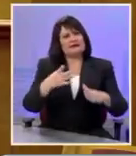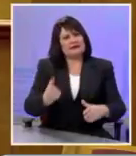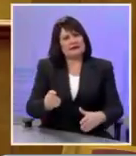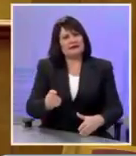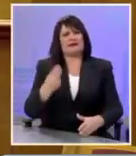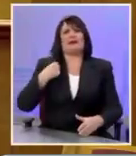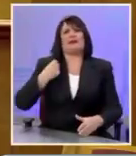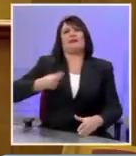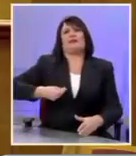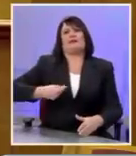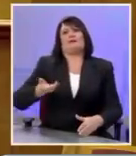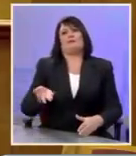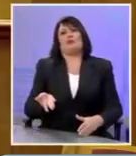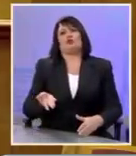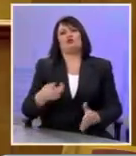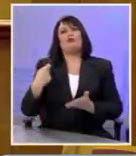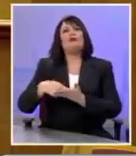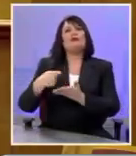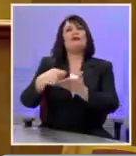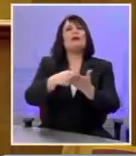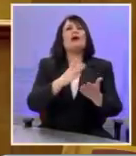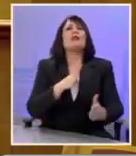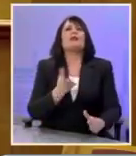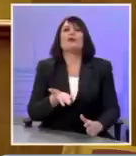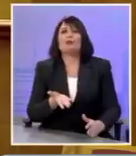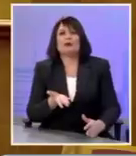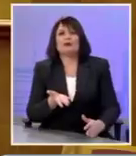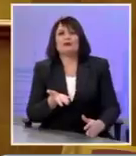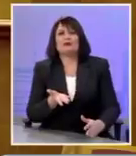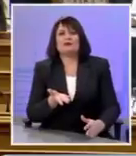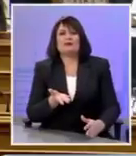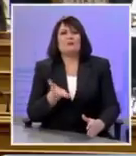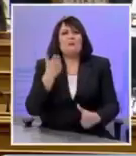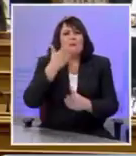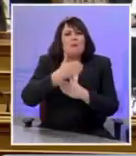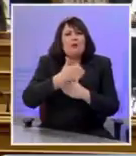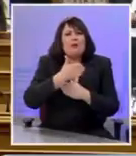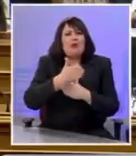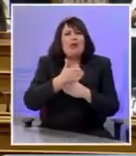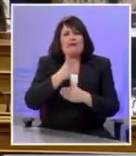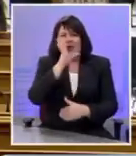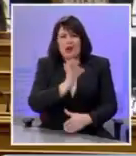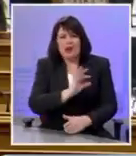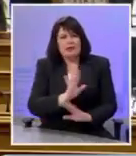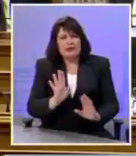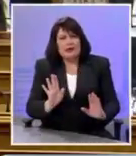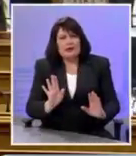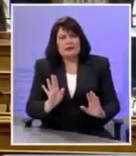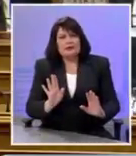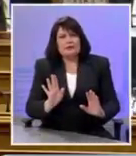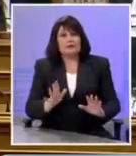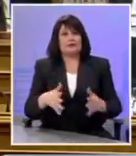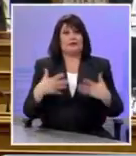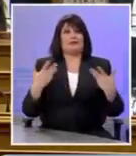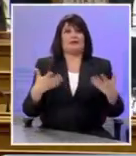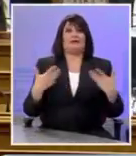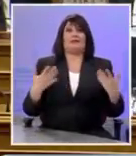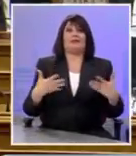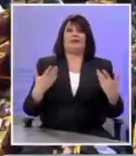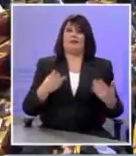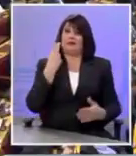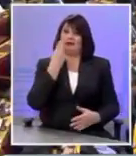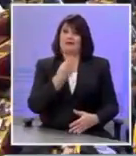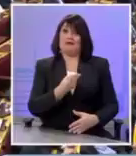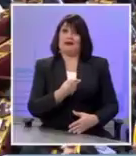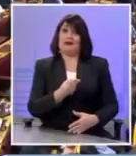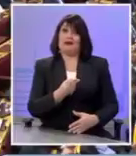και του δημοσίου, των φορολογουμένων δηλαδή. Αποσιωπά την αλήθεια και πανηγυρίζει